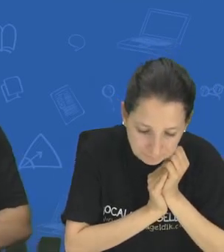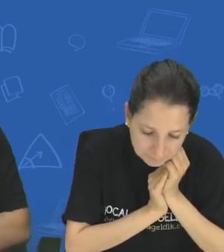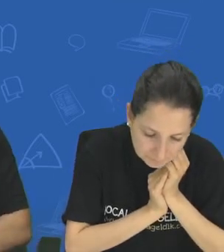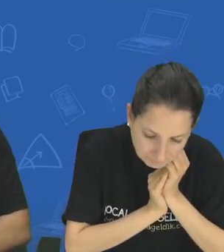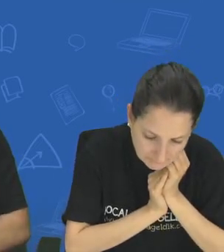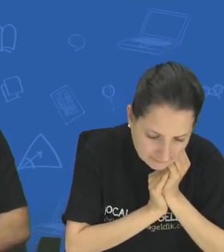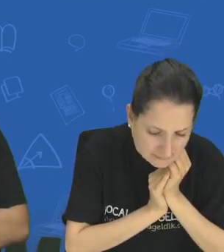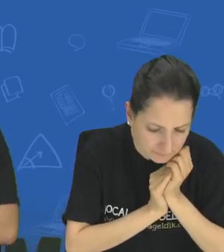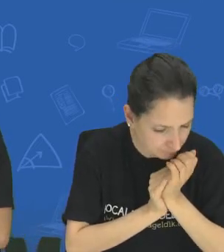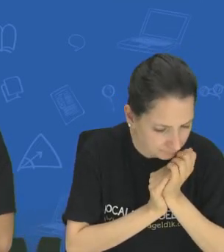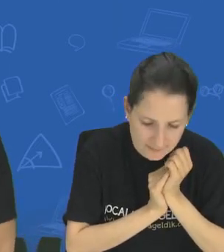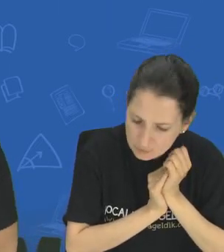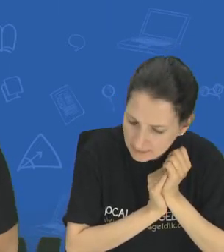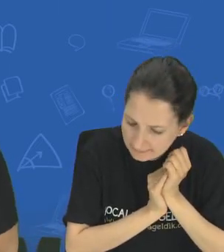inceliyor.